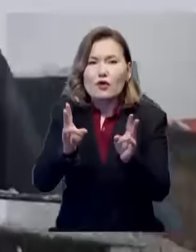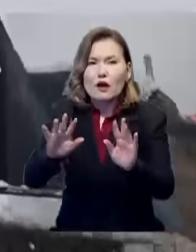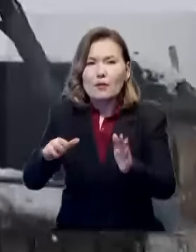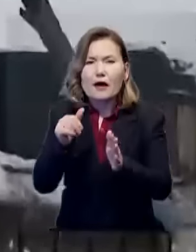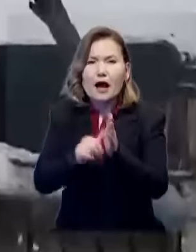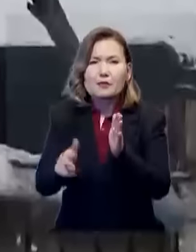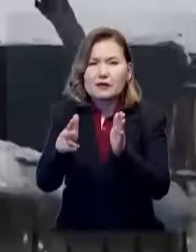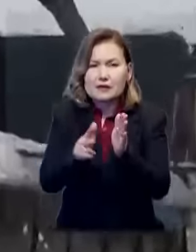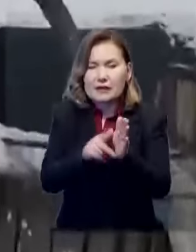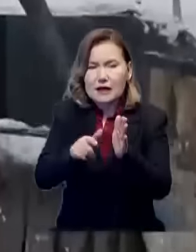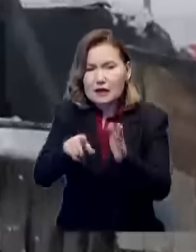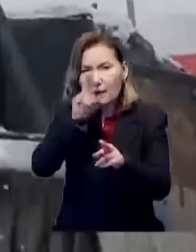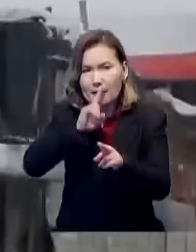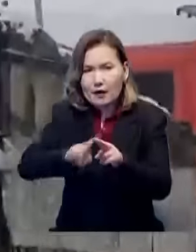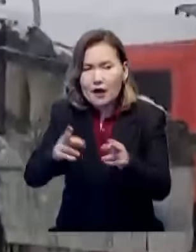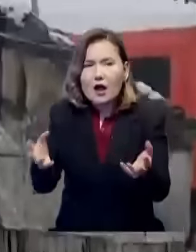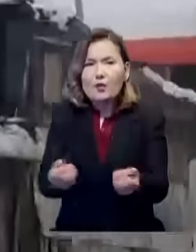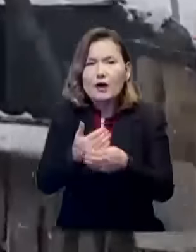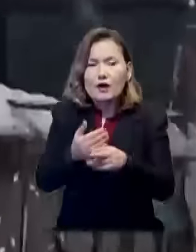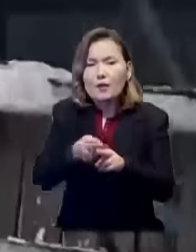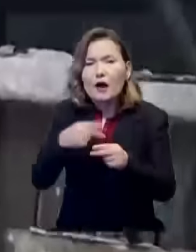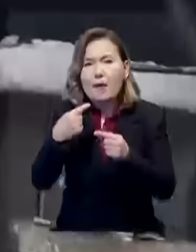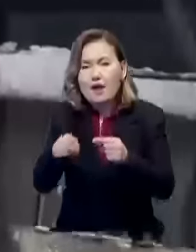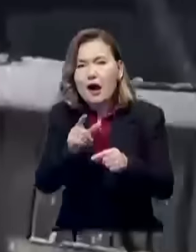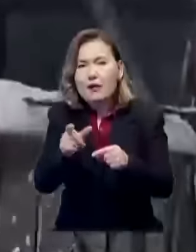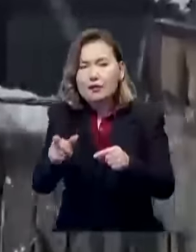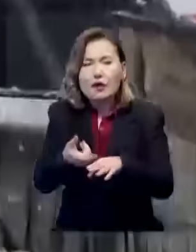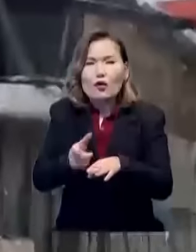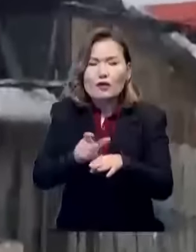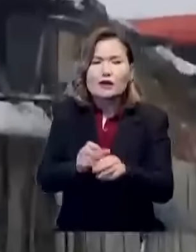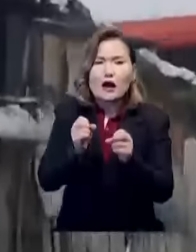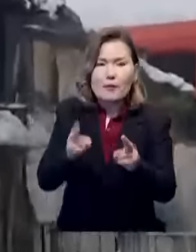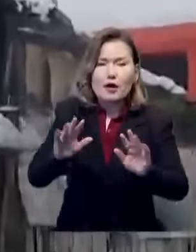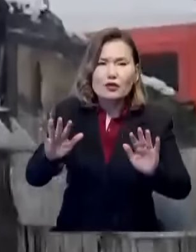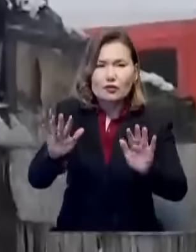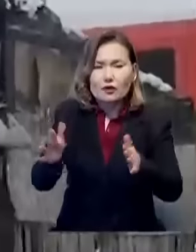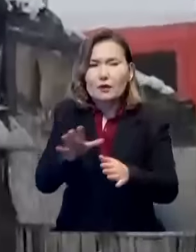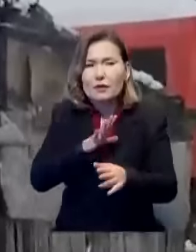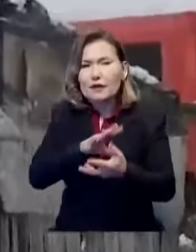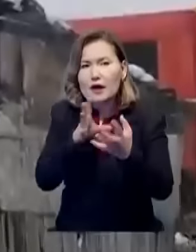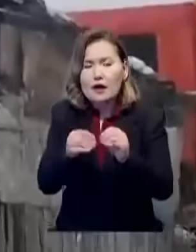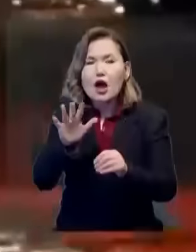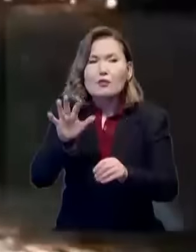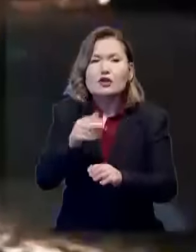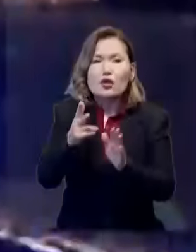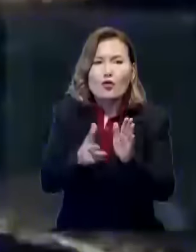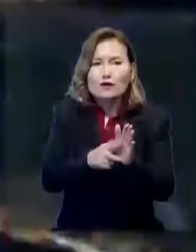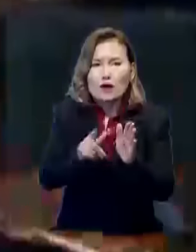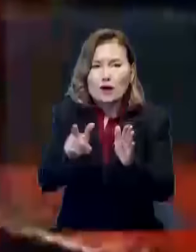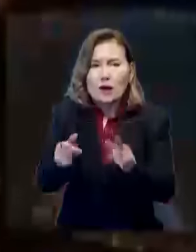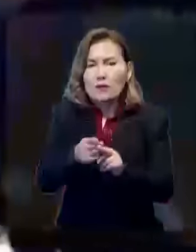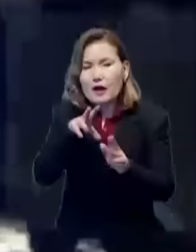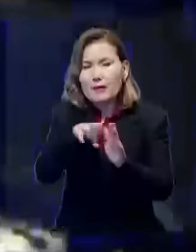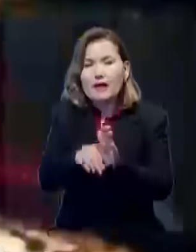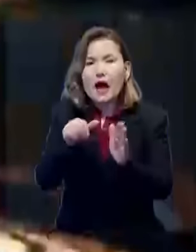68-і жоғалғандарды іздеу, апатты құтқару және басқа да адам өміріне қауіп төнген оқиғалар болды. Барлығы 518 адам, оның